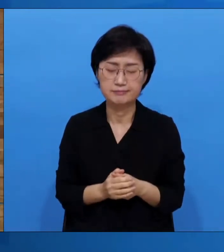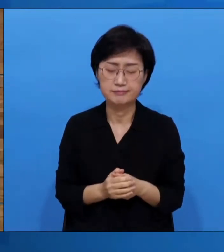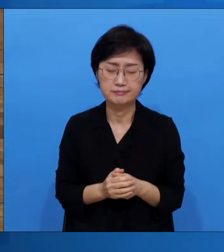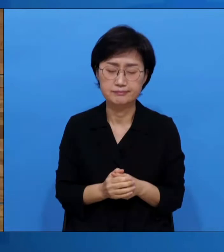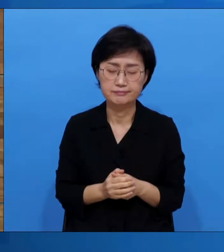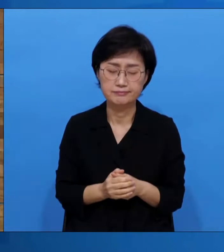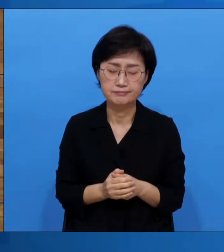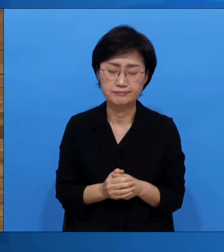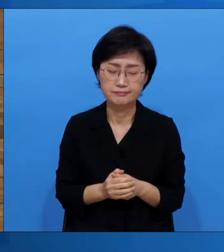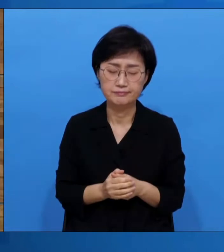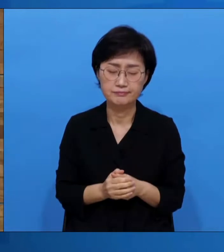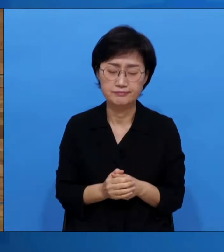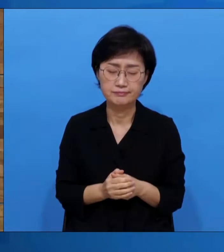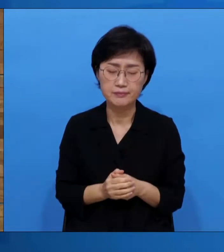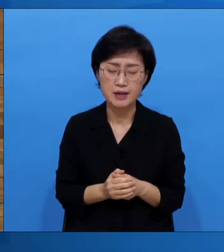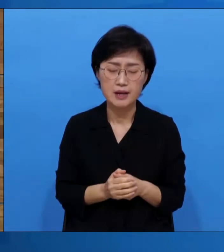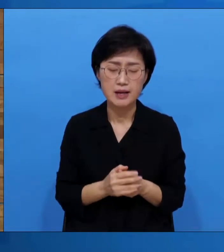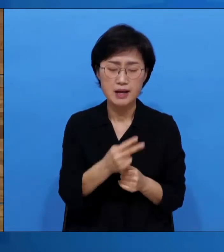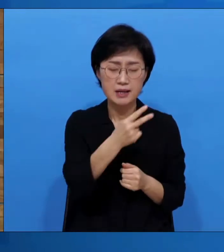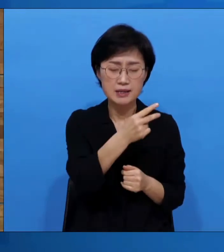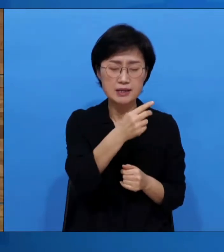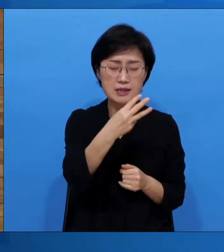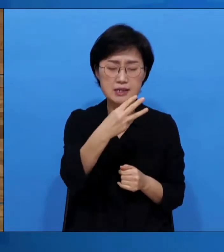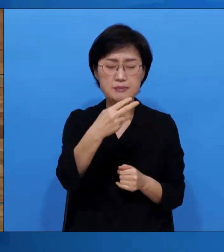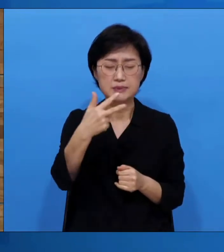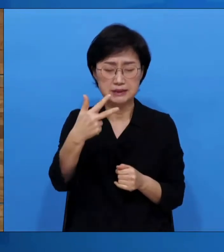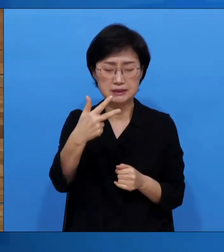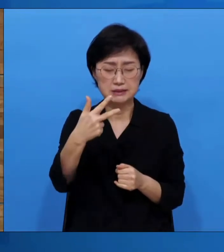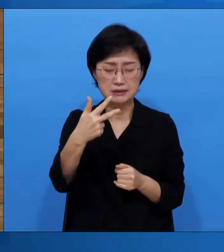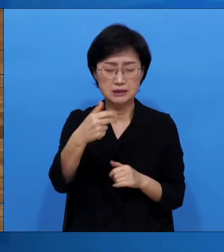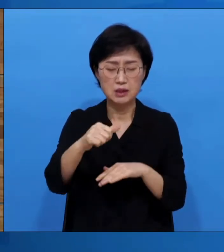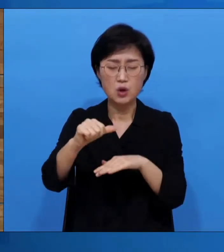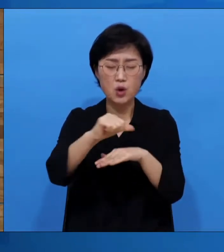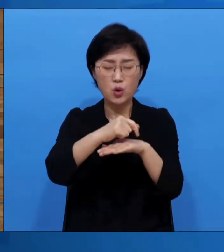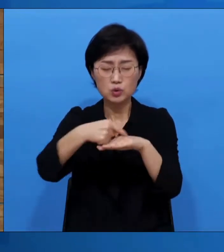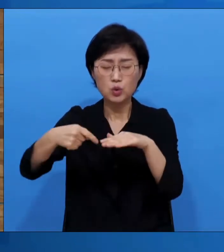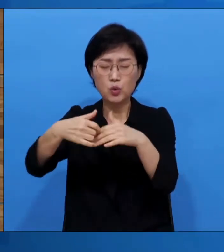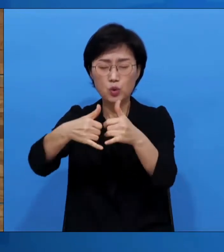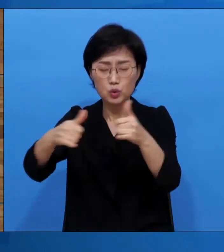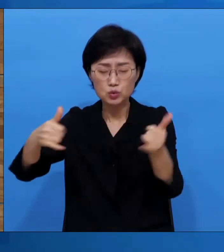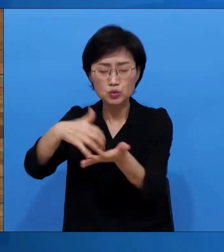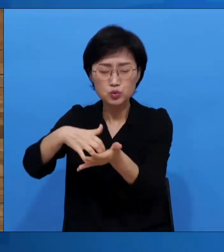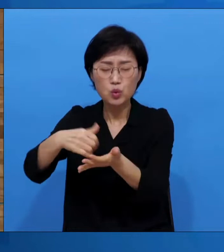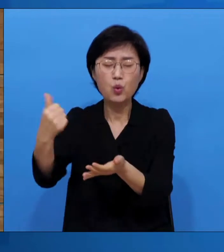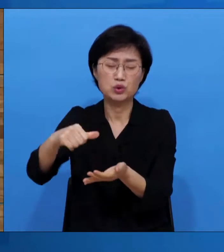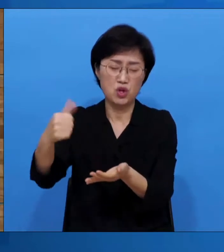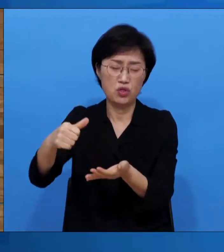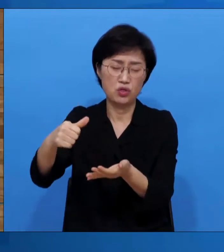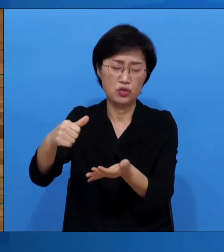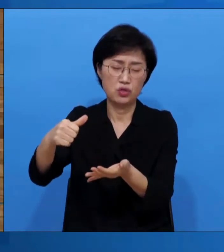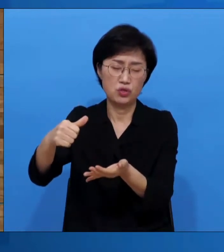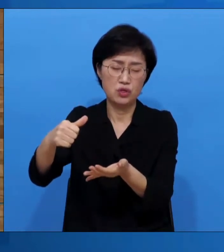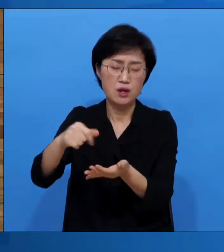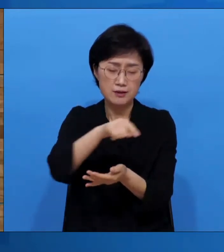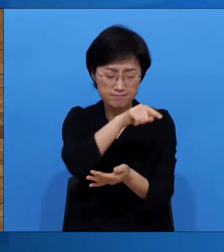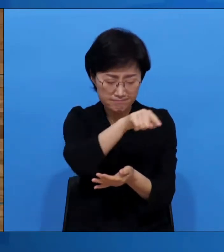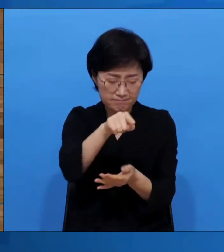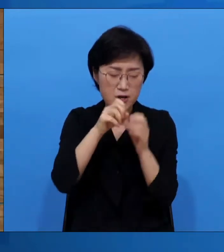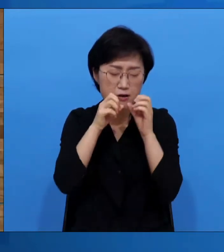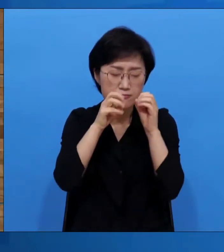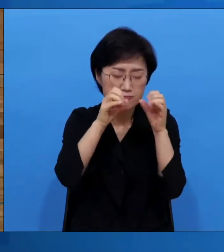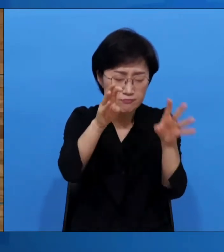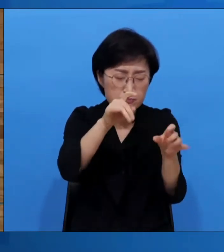wars. 237 5천 종족 복음화를 위하여 비대면을 대면화 시스템으로 미리 준비시켜